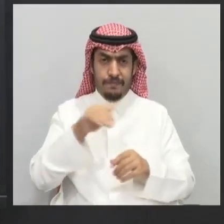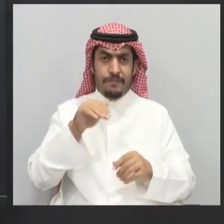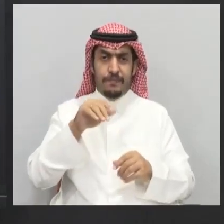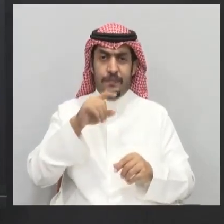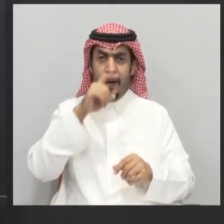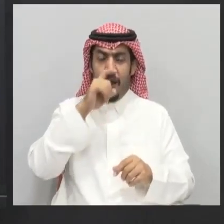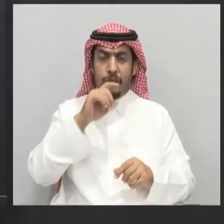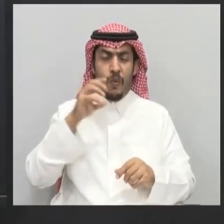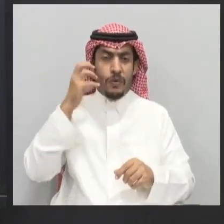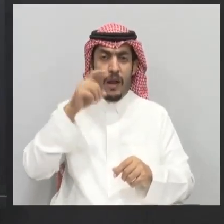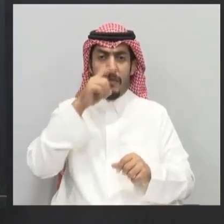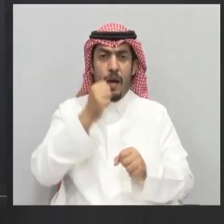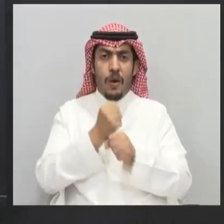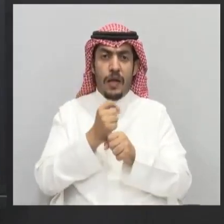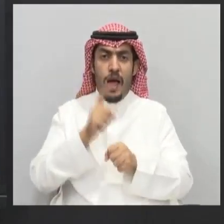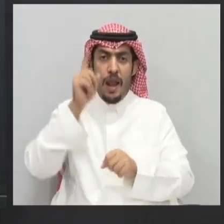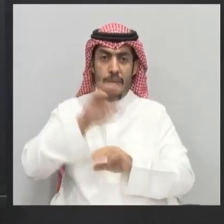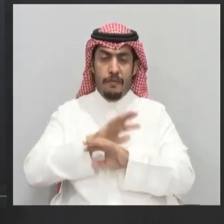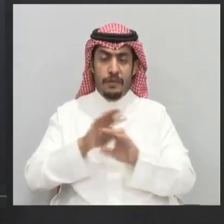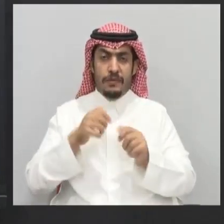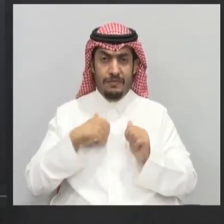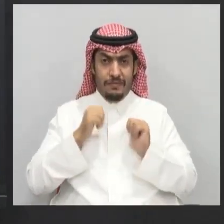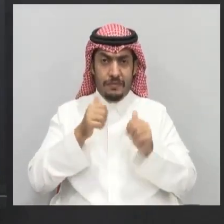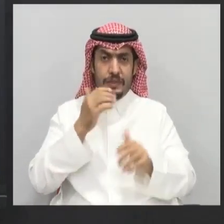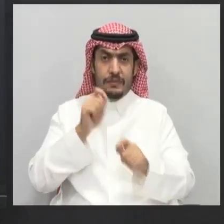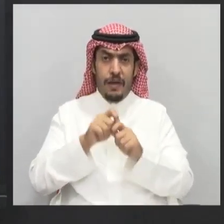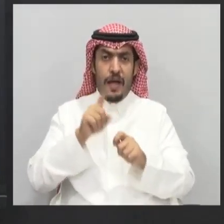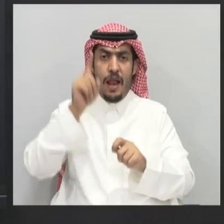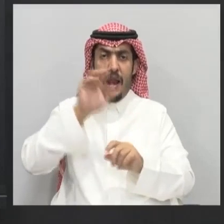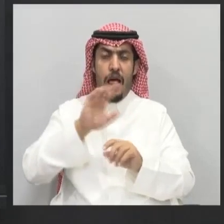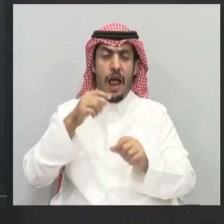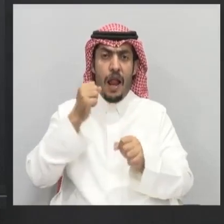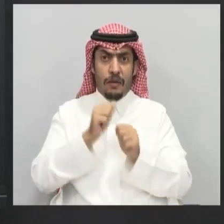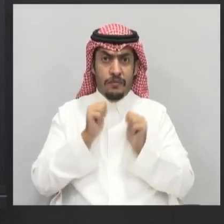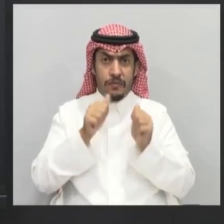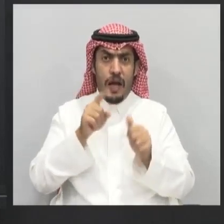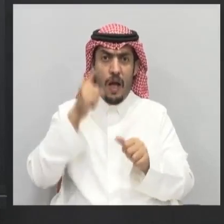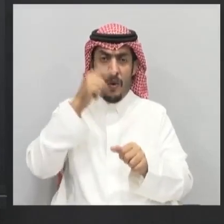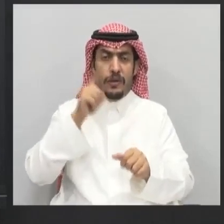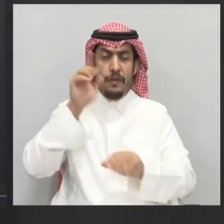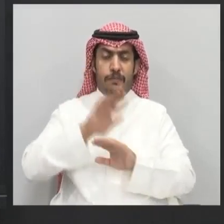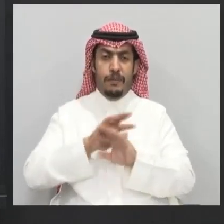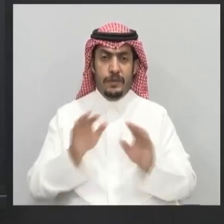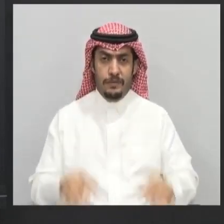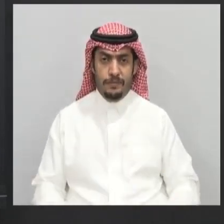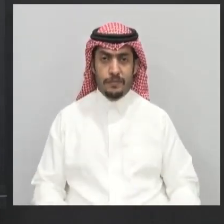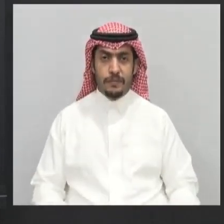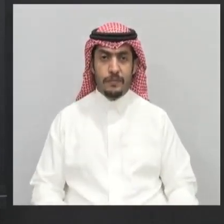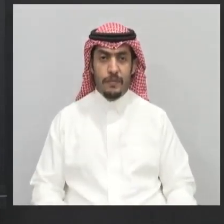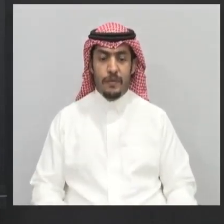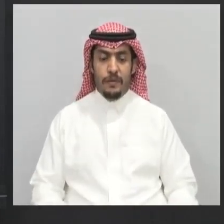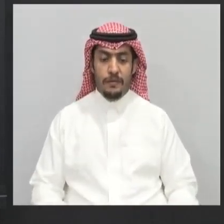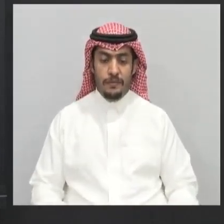ويقول لا ما فعلته الا لله ويجتهد الانسان في الاخلاص في هذه العباده العظيمه